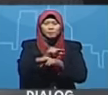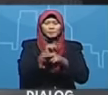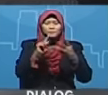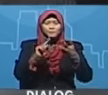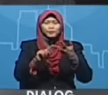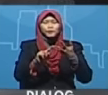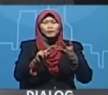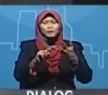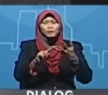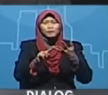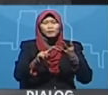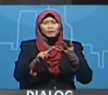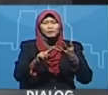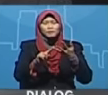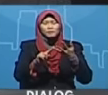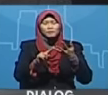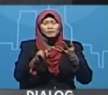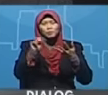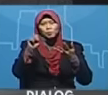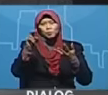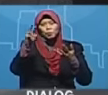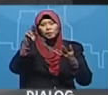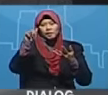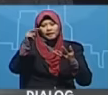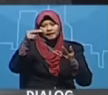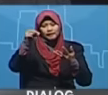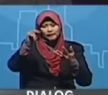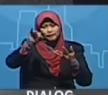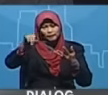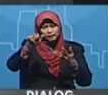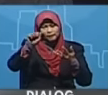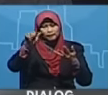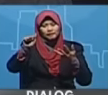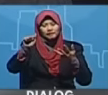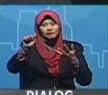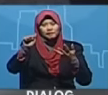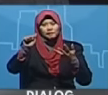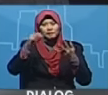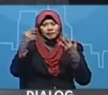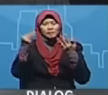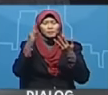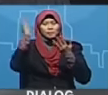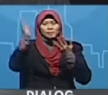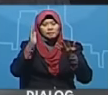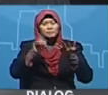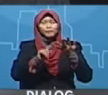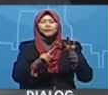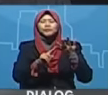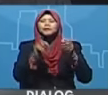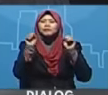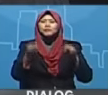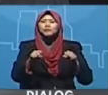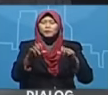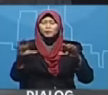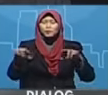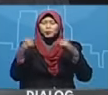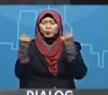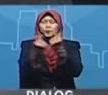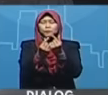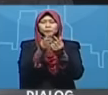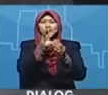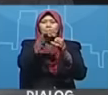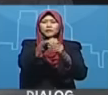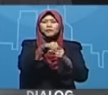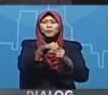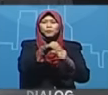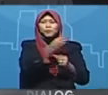Suruhanjaya Syarikat Malaysia dan juga agensi lain yang ada kepentingan di dalam kita mengendalikan apa ni pakej-pakej pelancongan ini termasuk